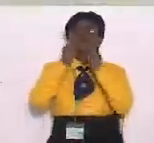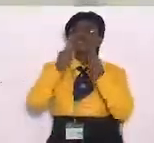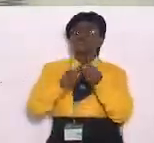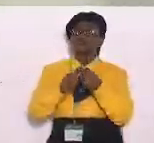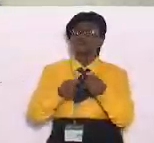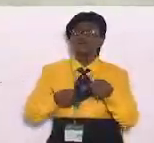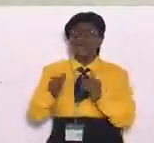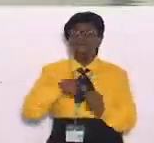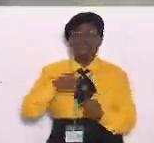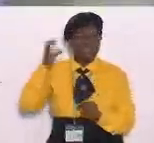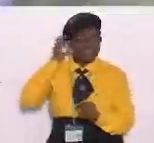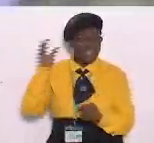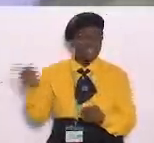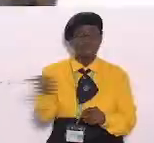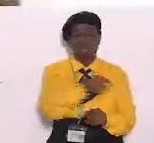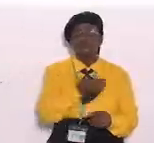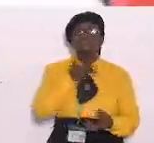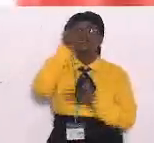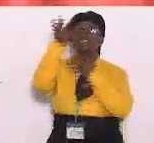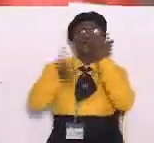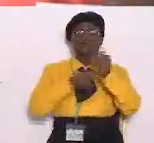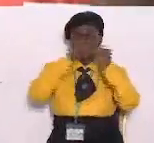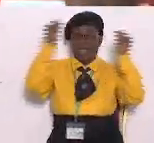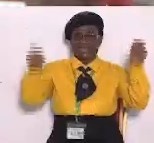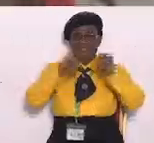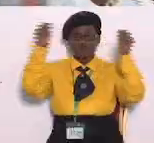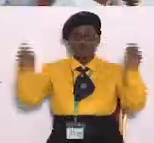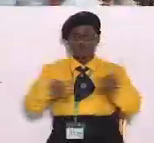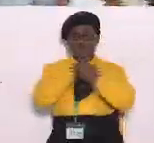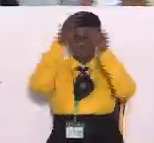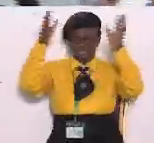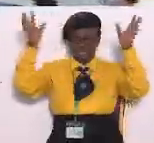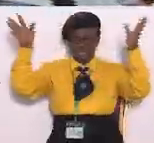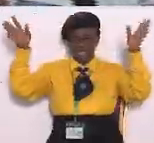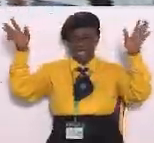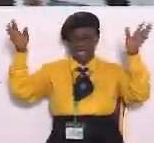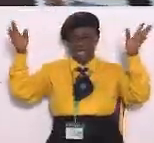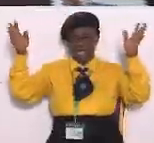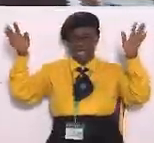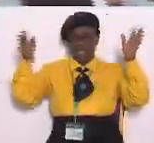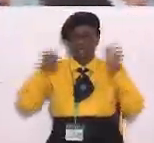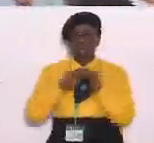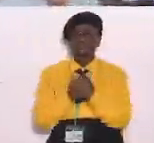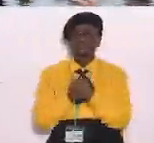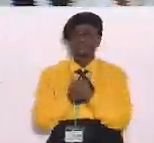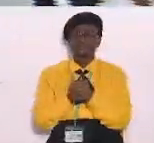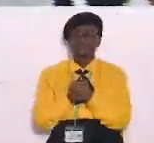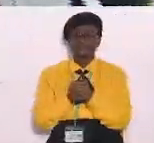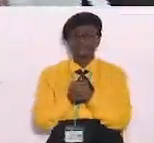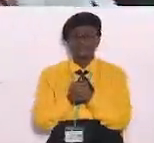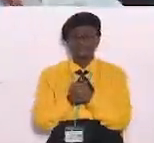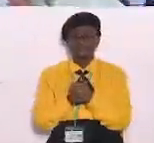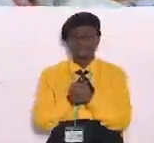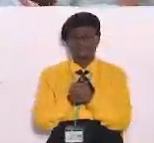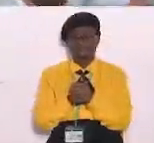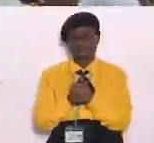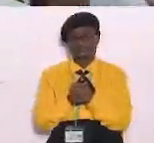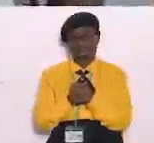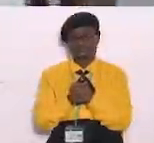personne crie alléluia alléluia je le reçois au nom de